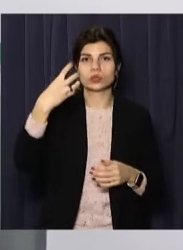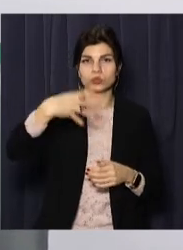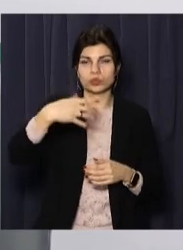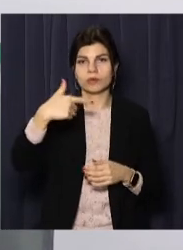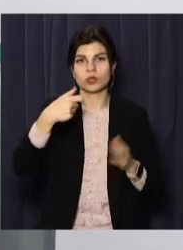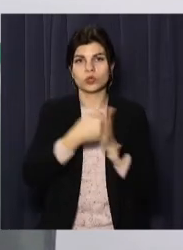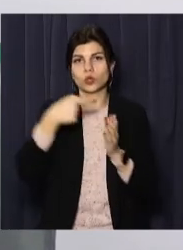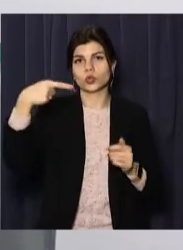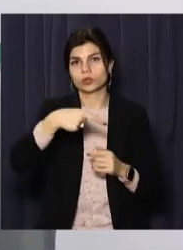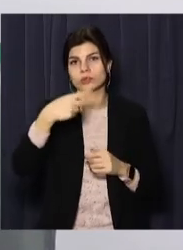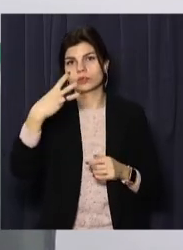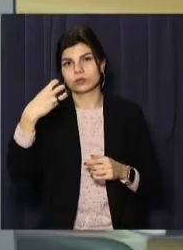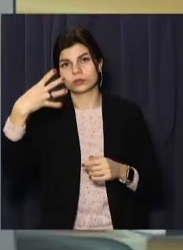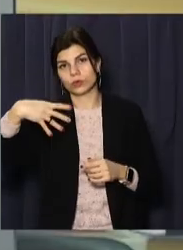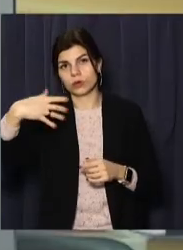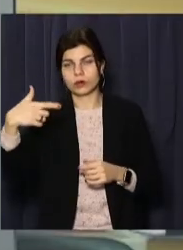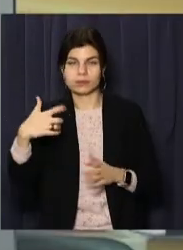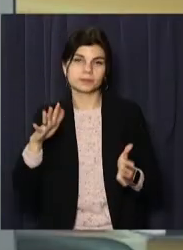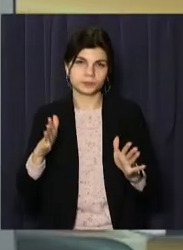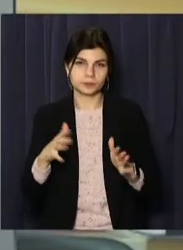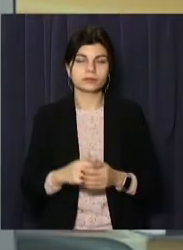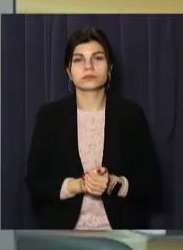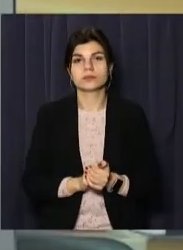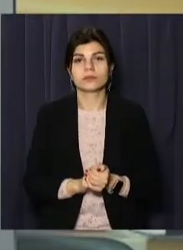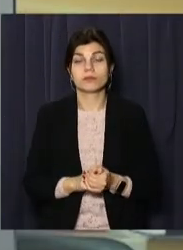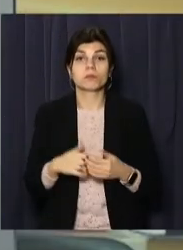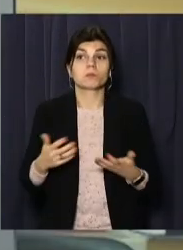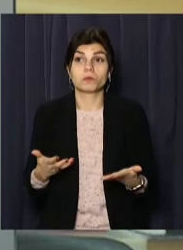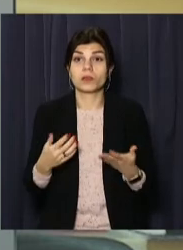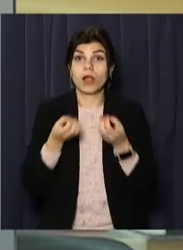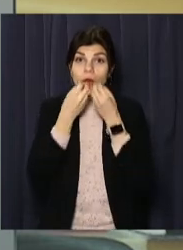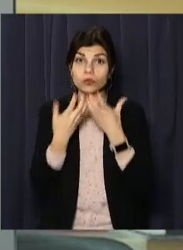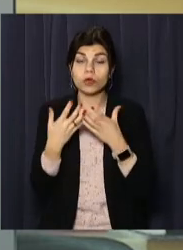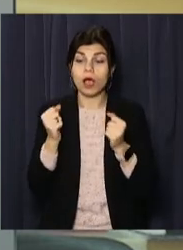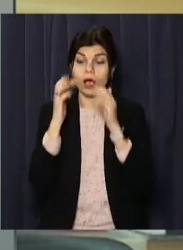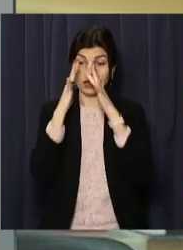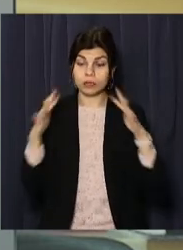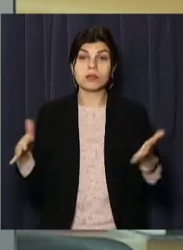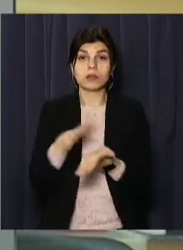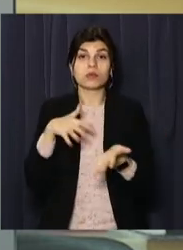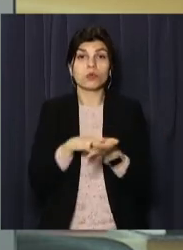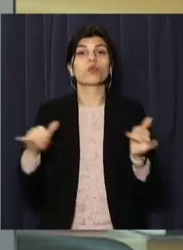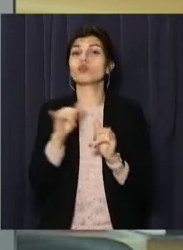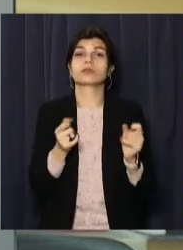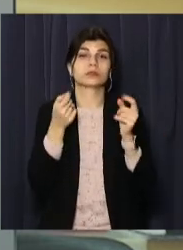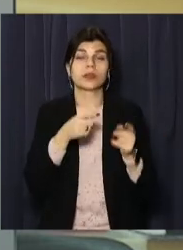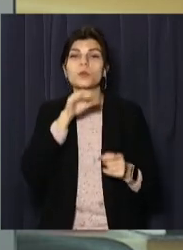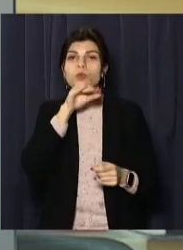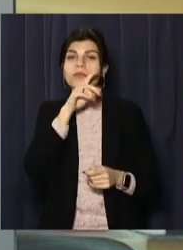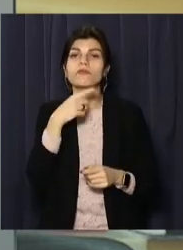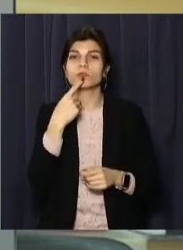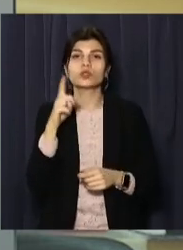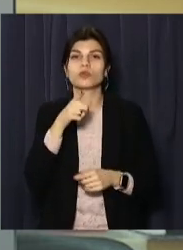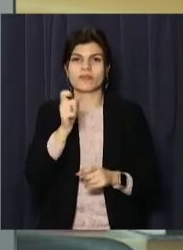до 1340. А куди ж все-таки дівати новорічну красуню? Фахівці кажуть, замість того,